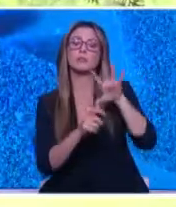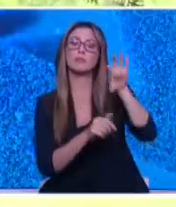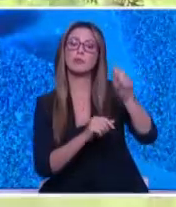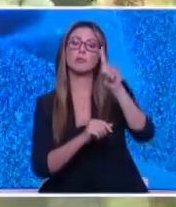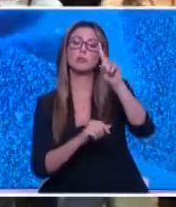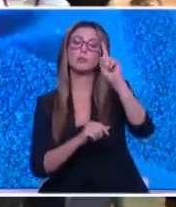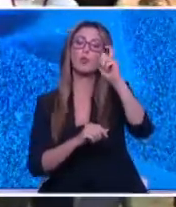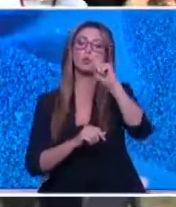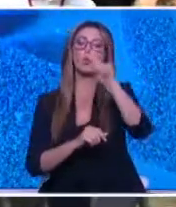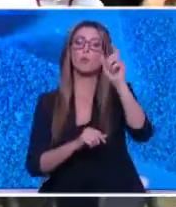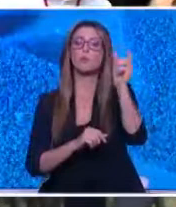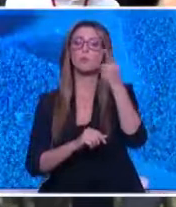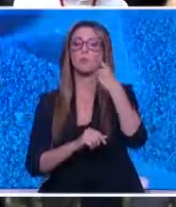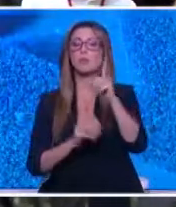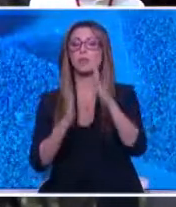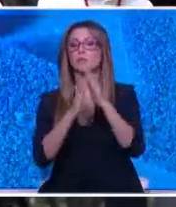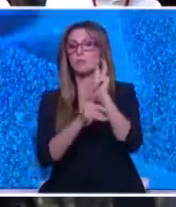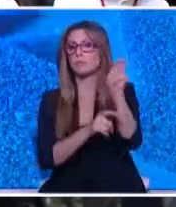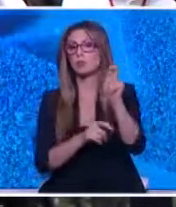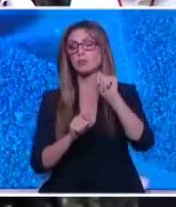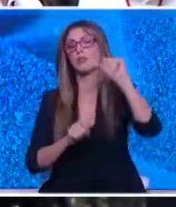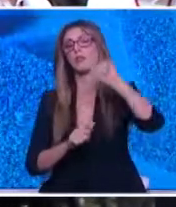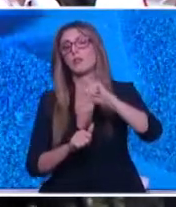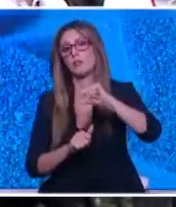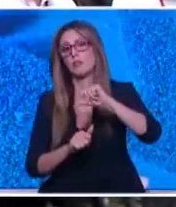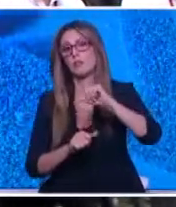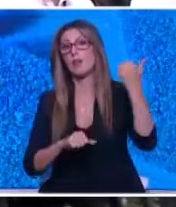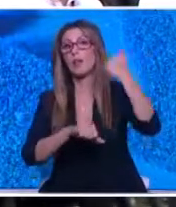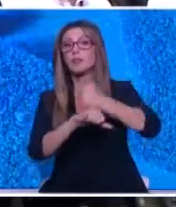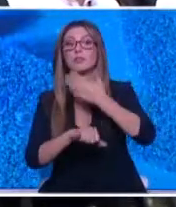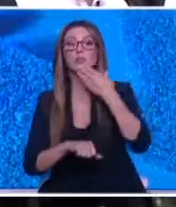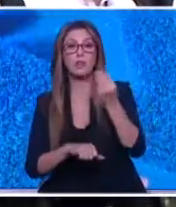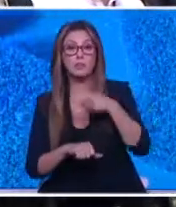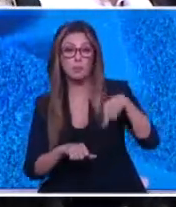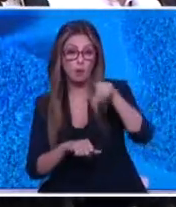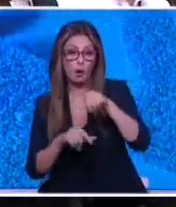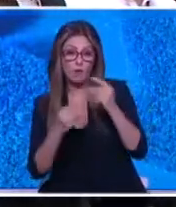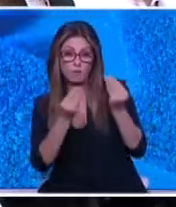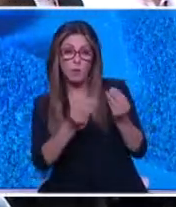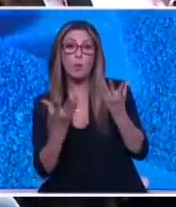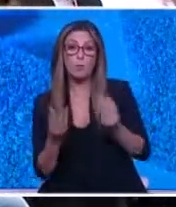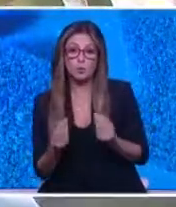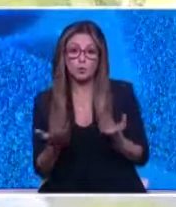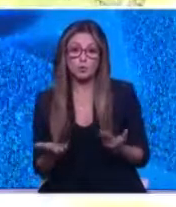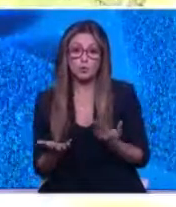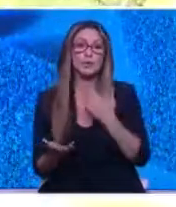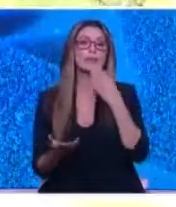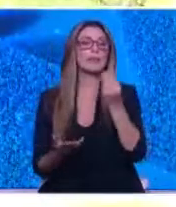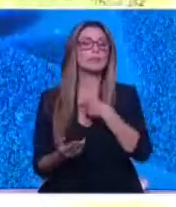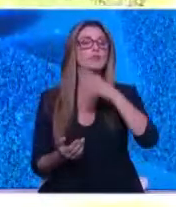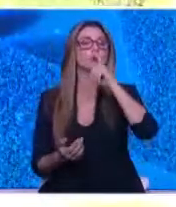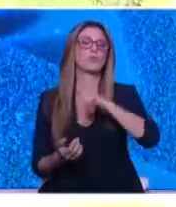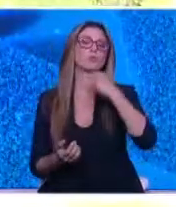ev tutabilir mi? İktidarın gençlere reva gördüğü böyle bir tabloyu hiç düşündünüz mü? Gençlere sözüm